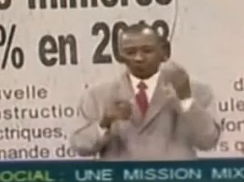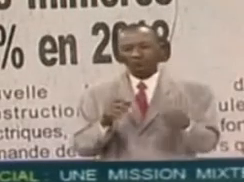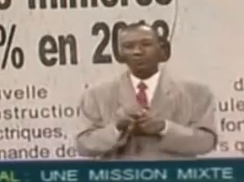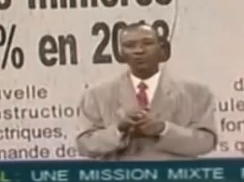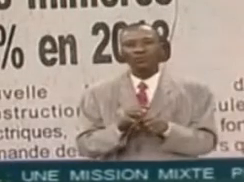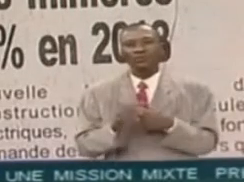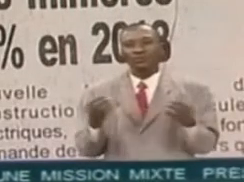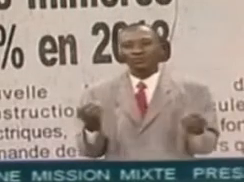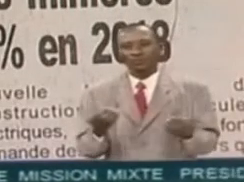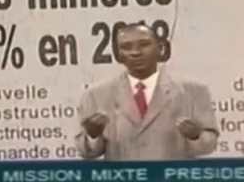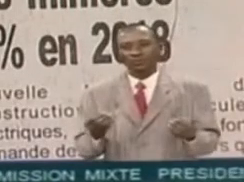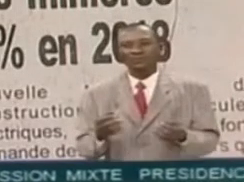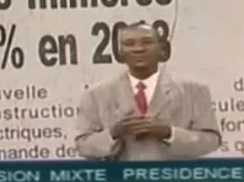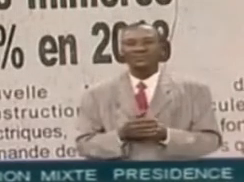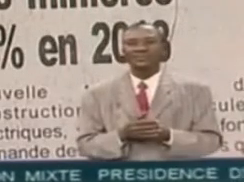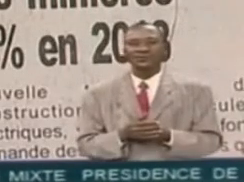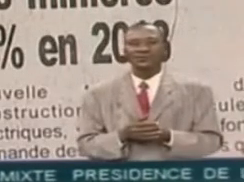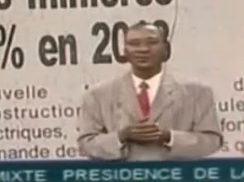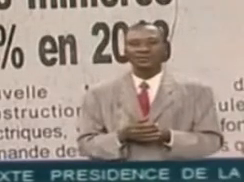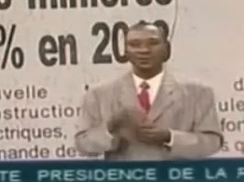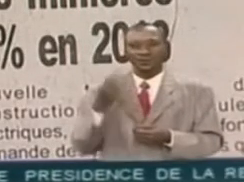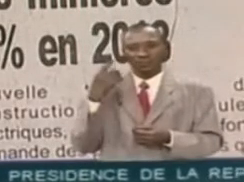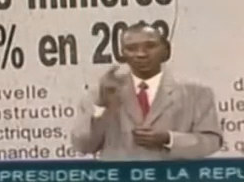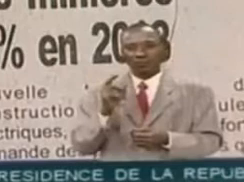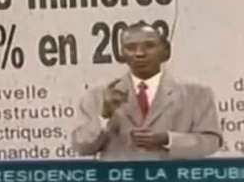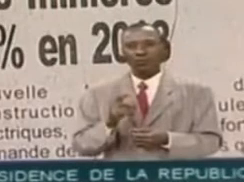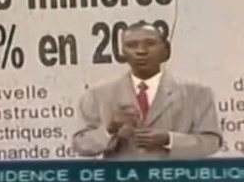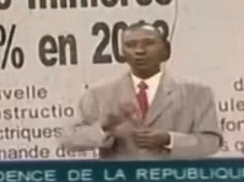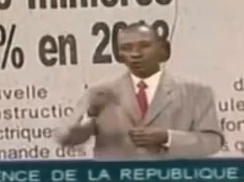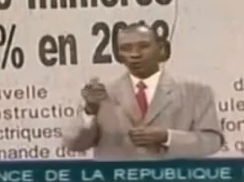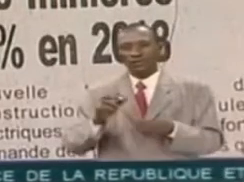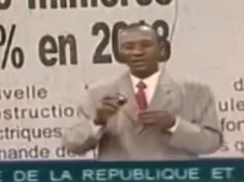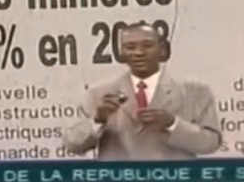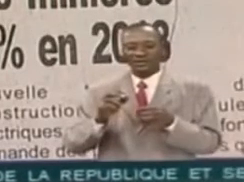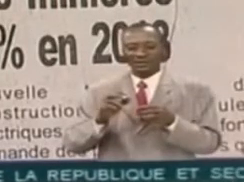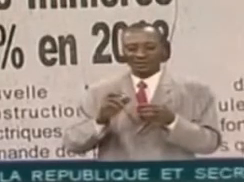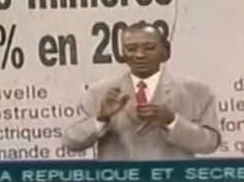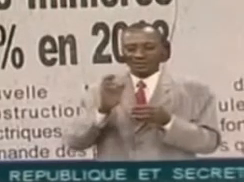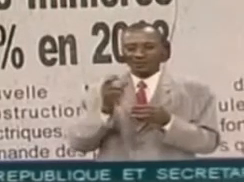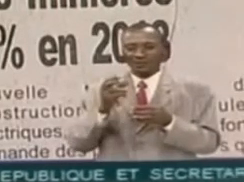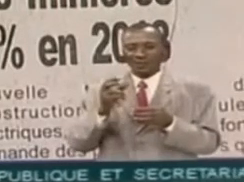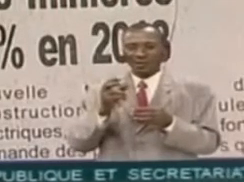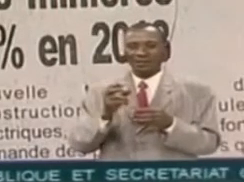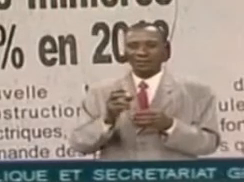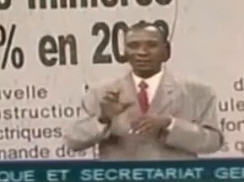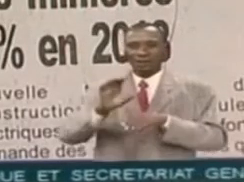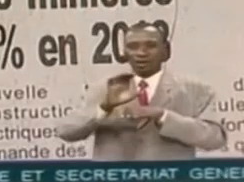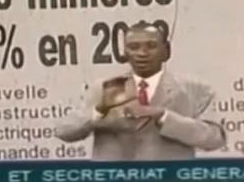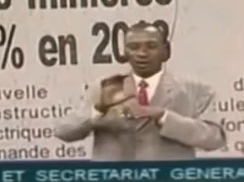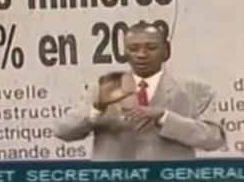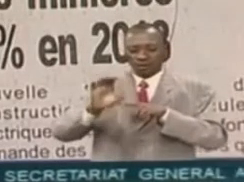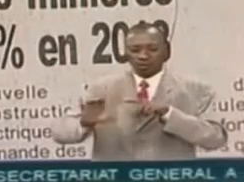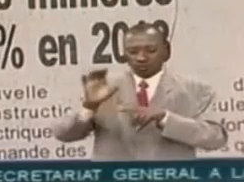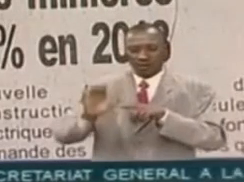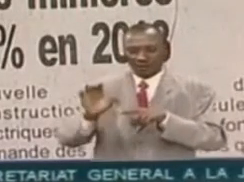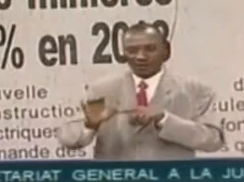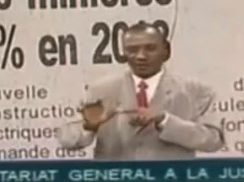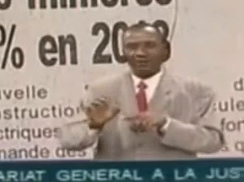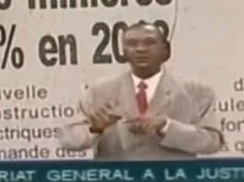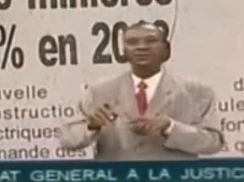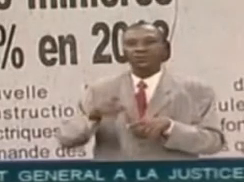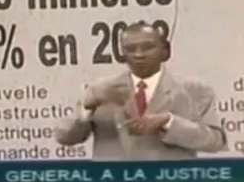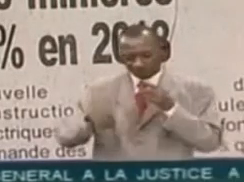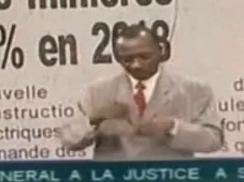véhicules traditionnels. Il en est de même pour le cobalt, dont 80% de la production fournie sur les marchés mondiaux provient de la République du